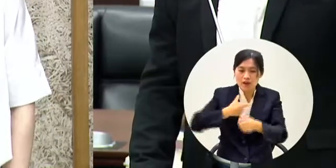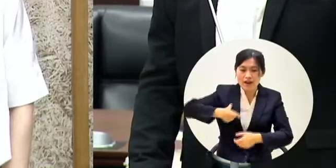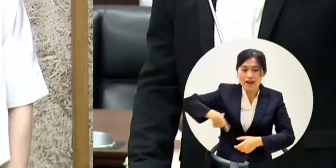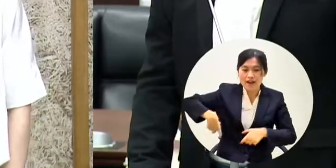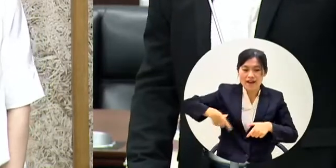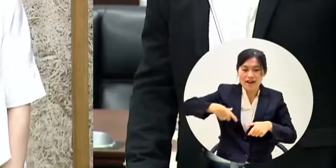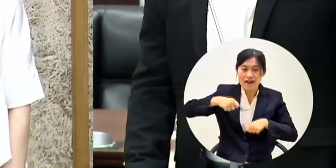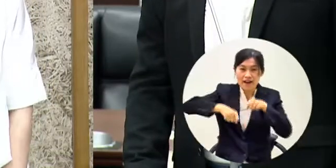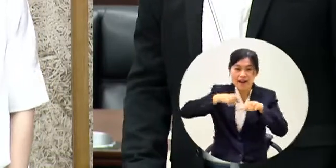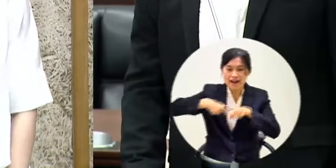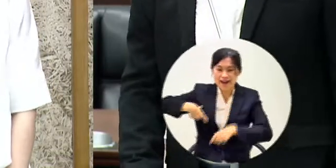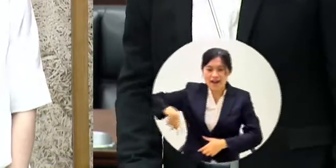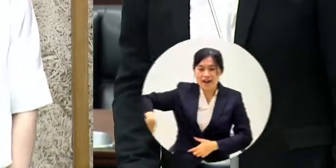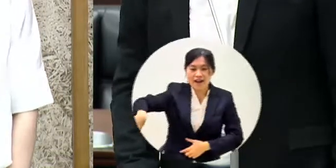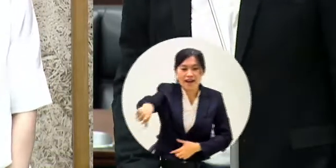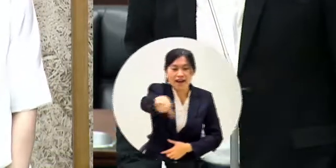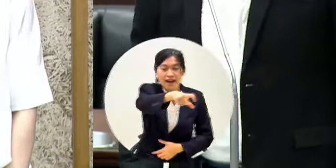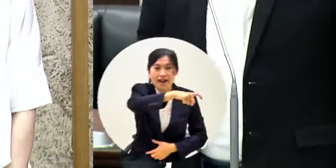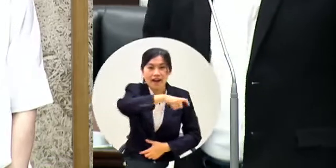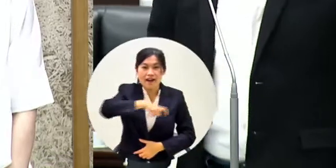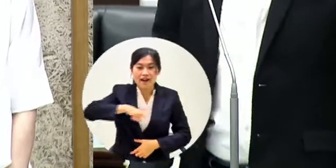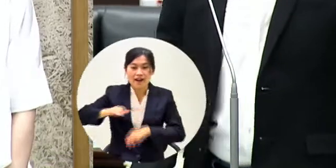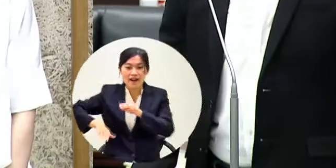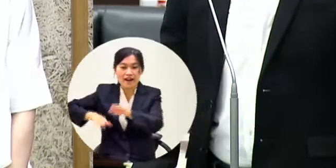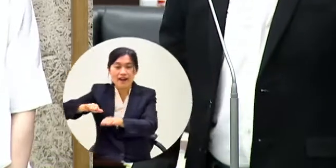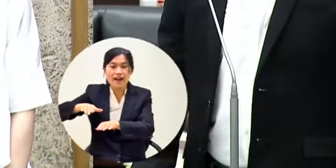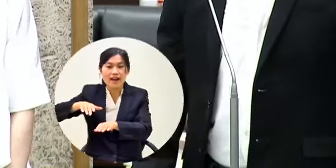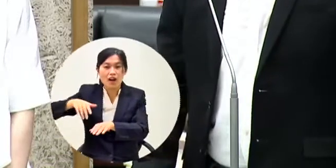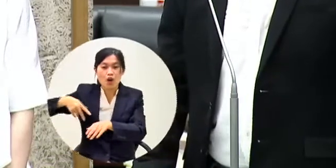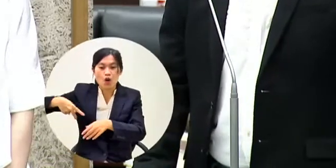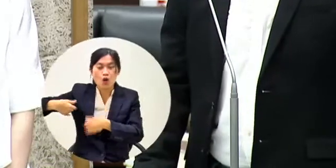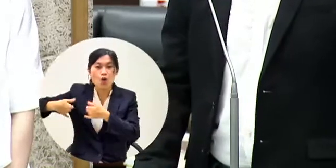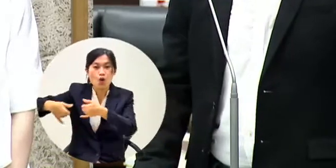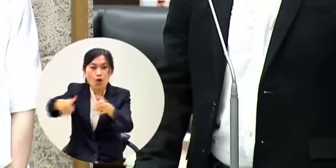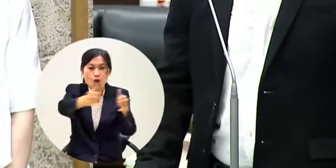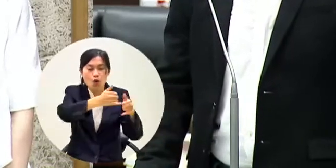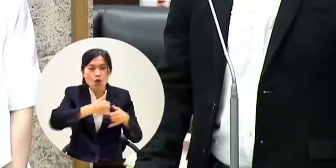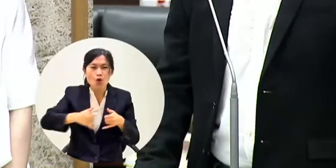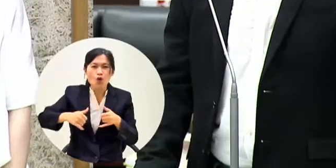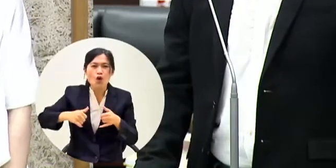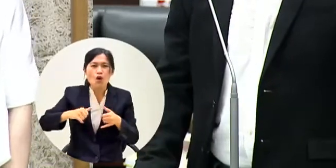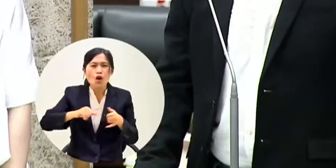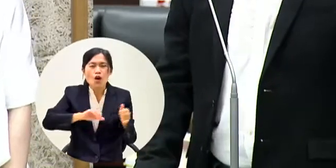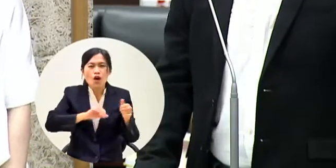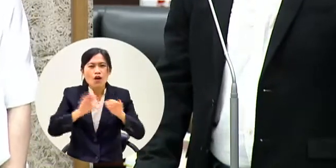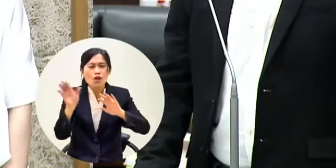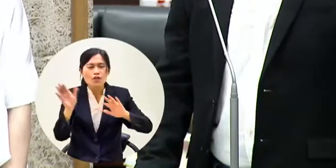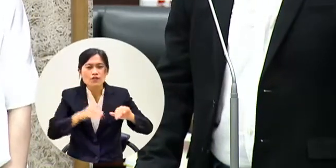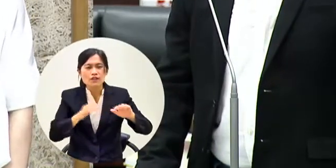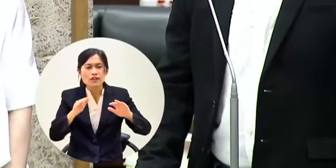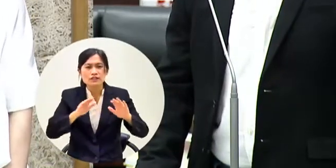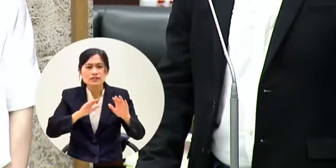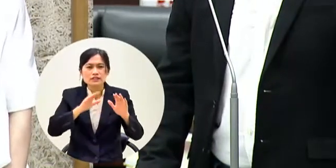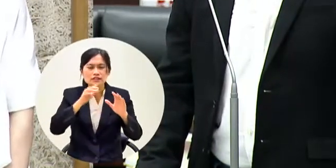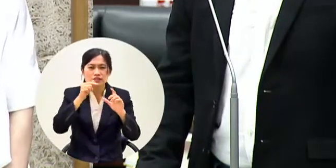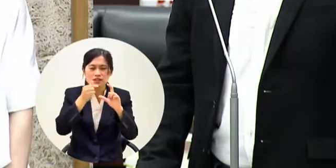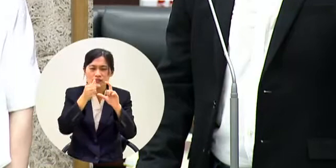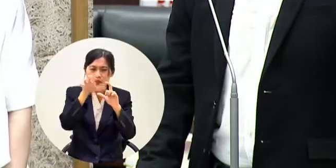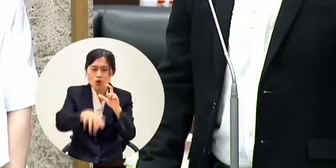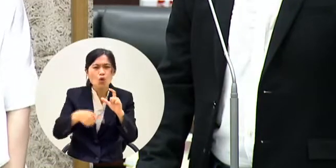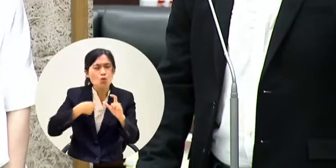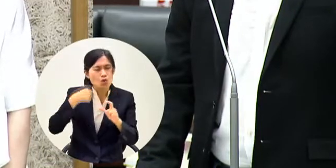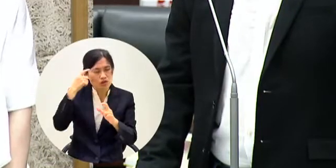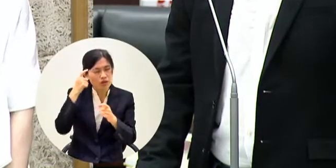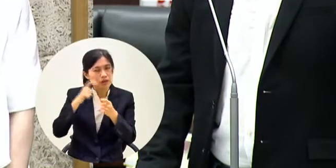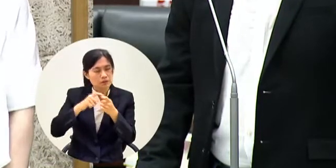明年应该可以努力把它争取下来。那至于其他观音山风景区整个的未来规划，我们的目标跟议员是一致的，明